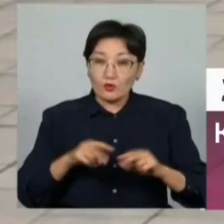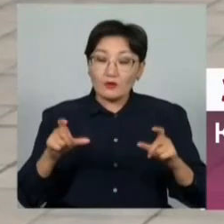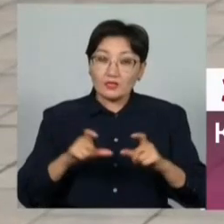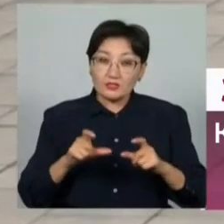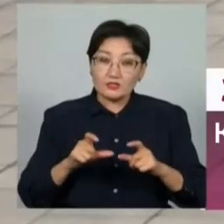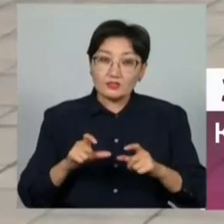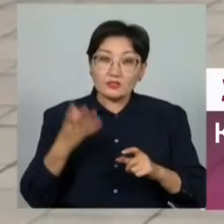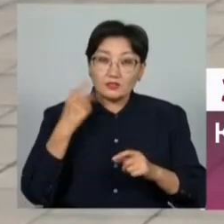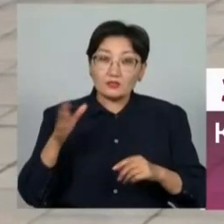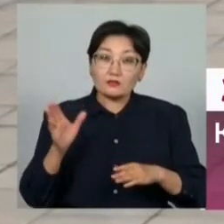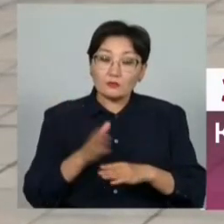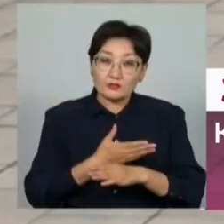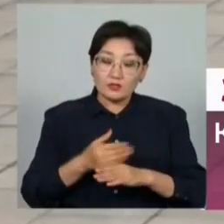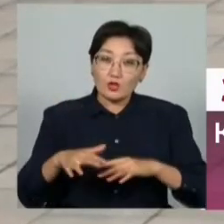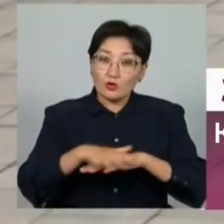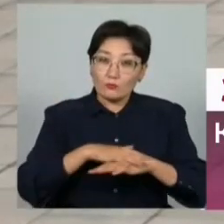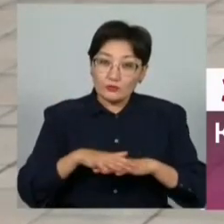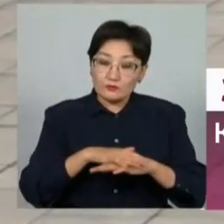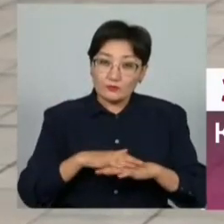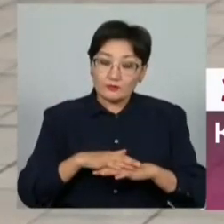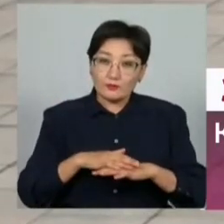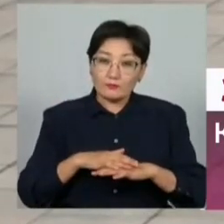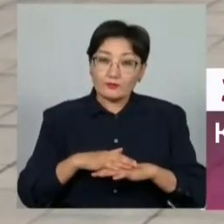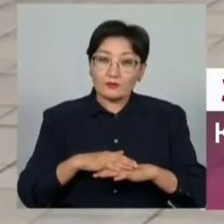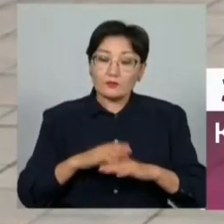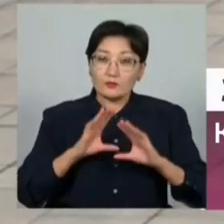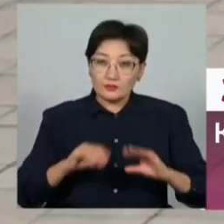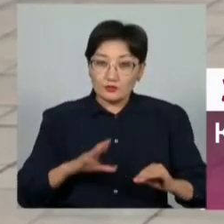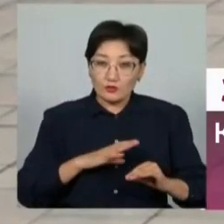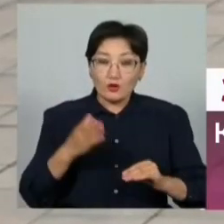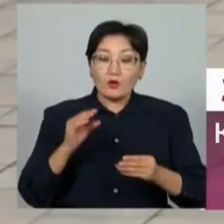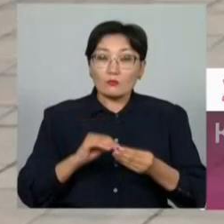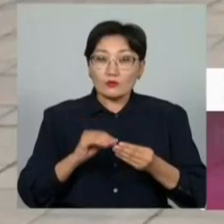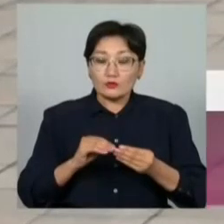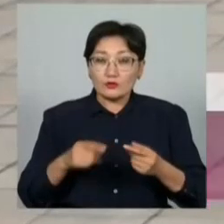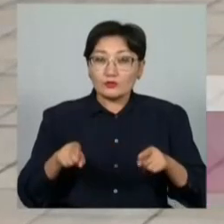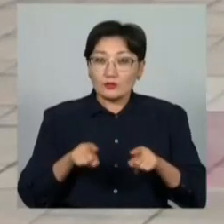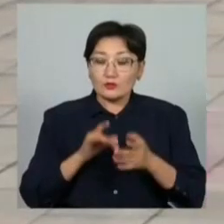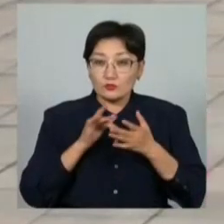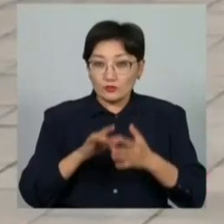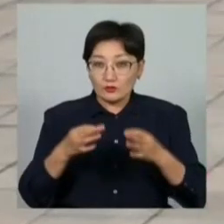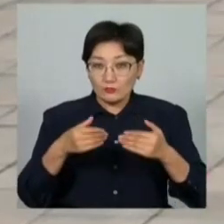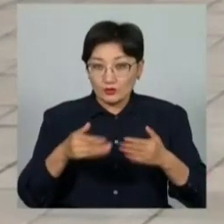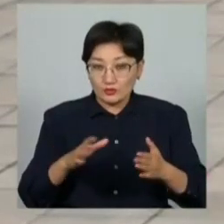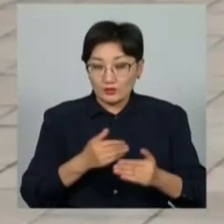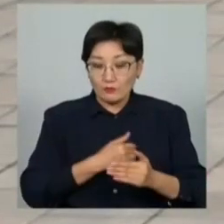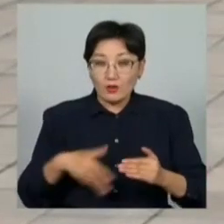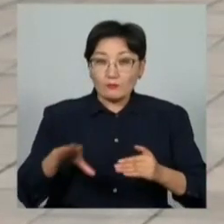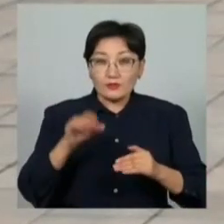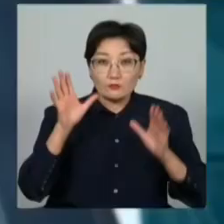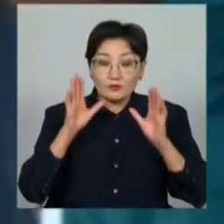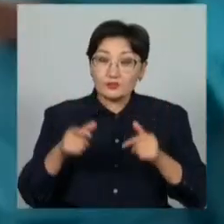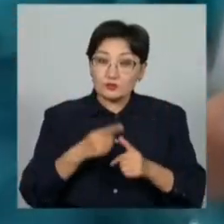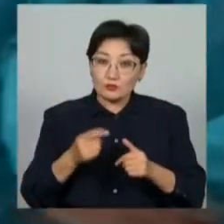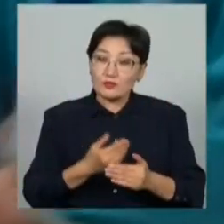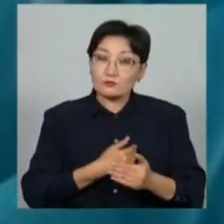басылып, халқымыз, еліміз аман болып, сол бұрынғыдай қажылыққа жол ашылса деген тілектемін. Барша мұсылмандардың атынан тілеуім